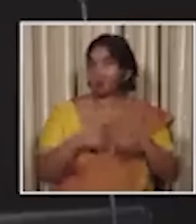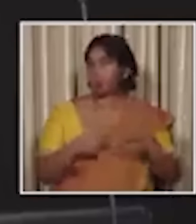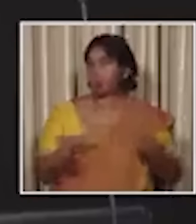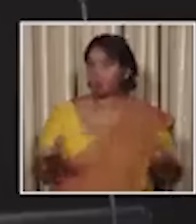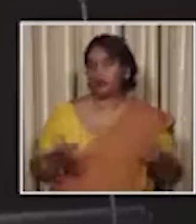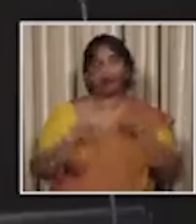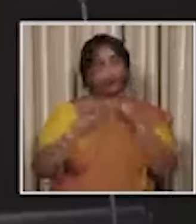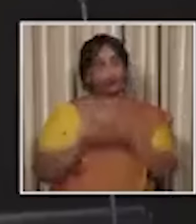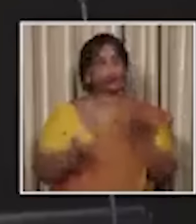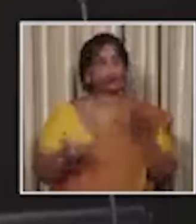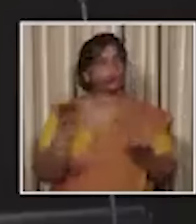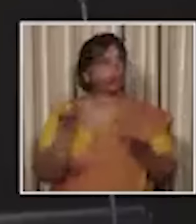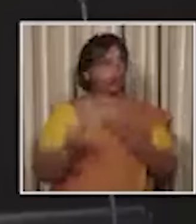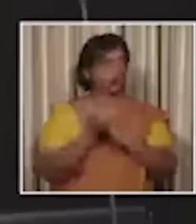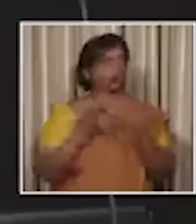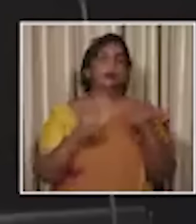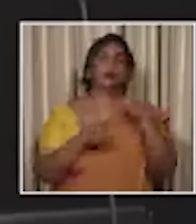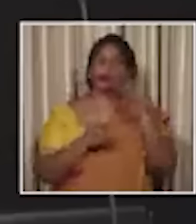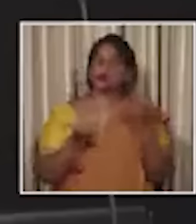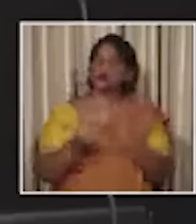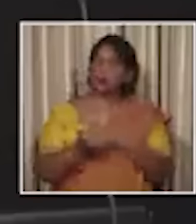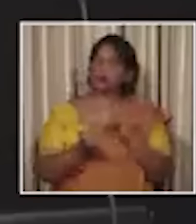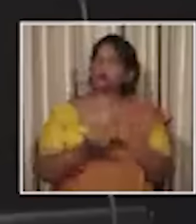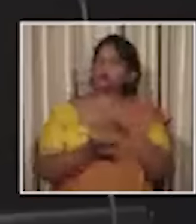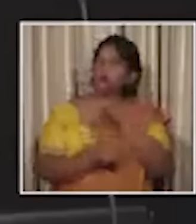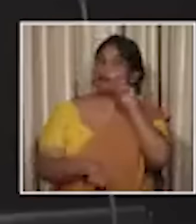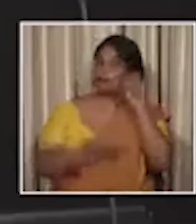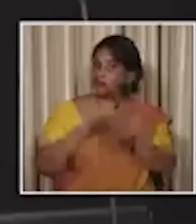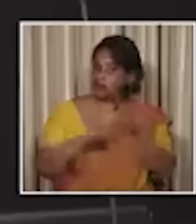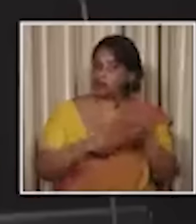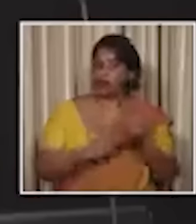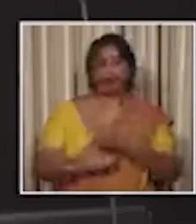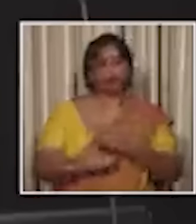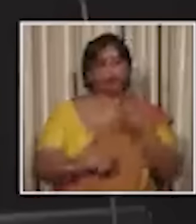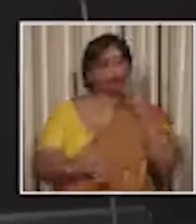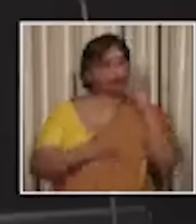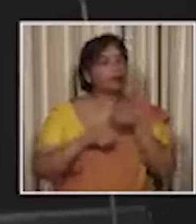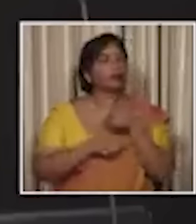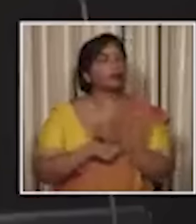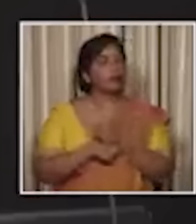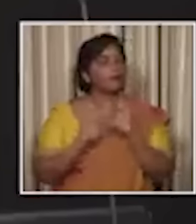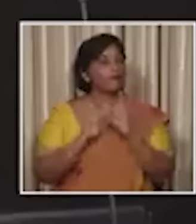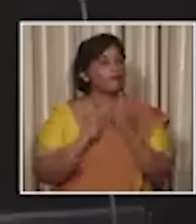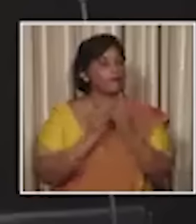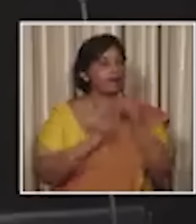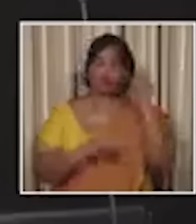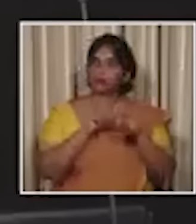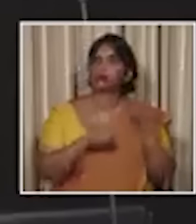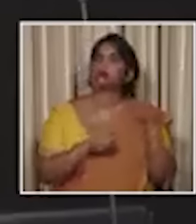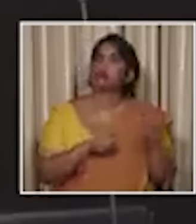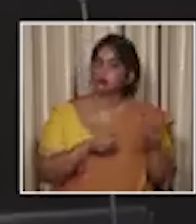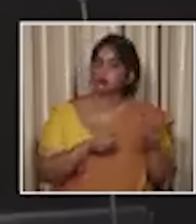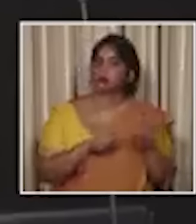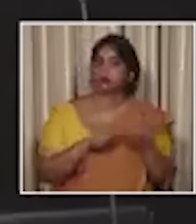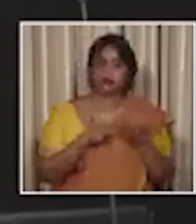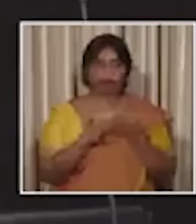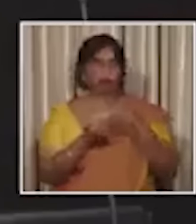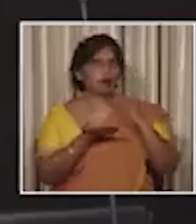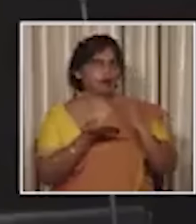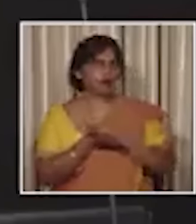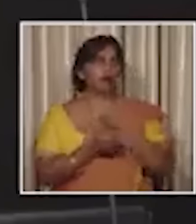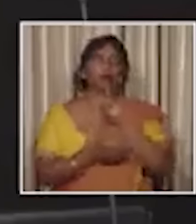இதுவரை கிடைக்கவில்லை. ஆகவேதான் இந்த வலிந்து காணாமல் ஆக்கப்பட்டவருடைய விடயத்தில் கூட அவர்களுக்கான நீதி கிடைக்கவில்லை என்பதைத்தான் இந்த